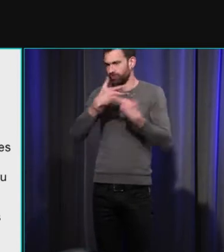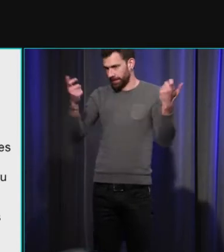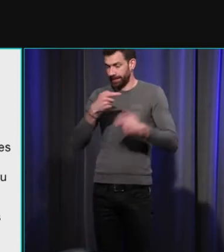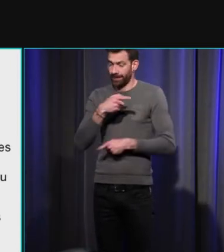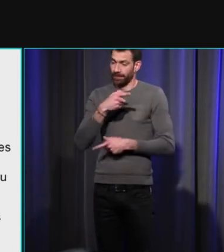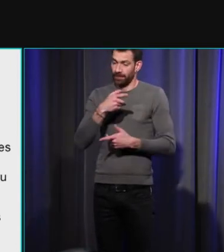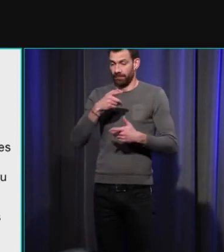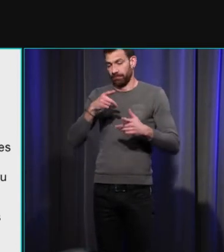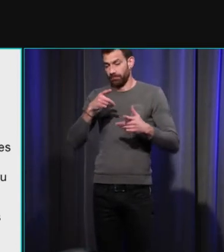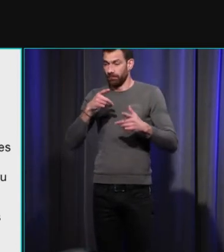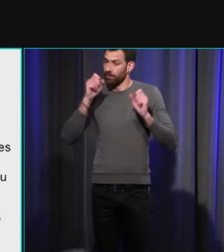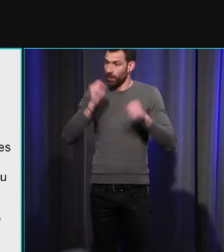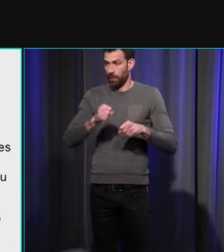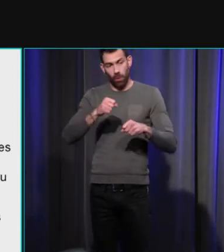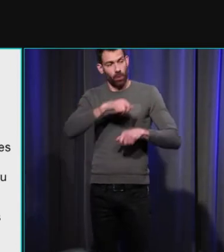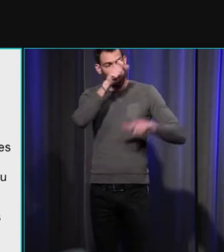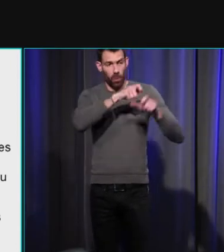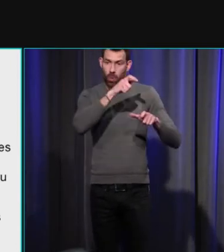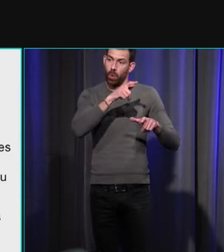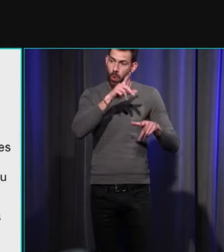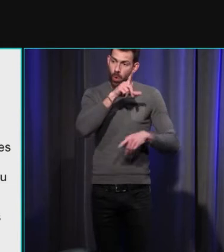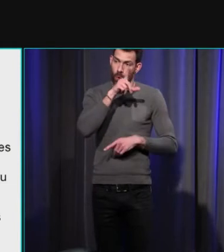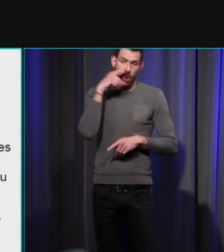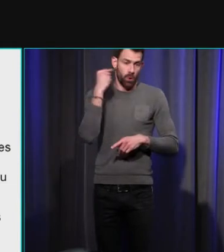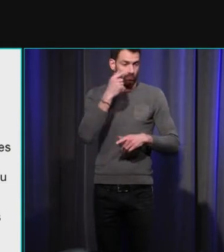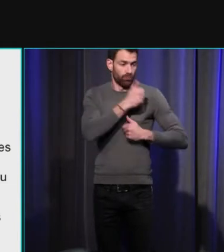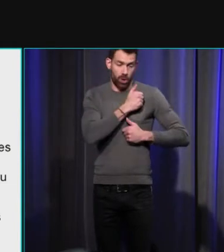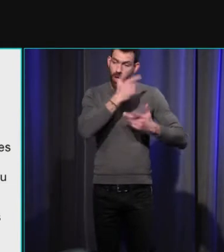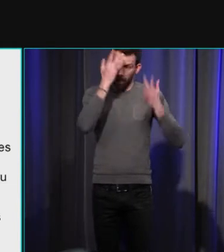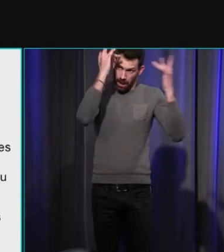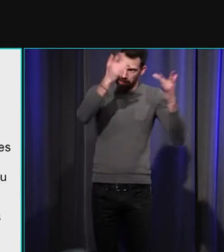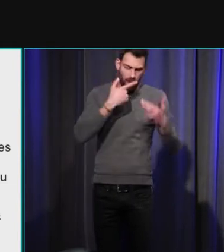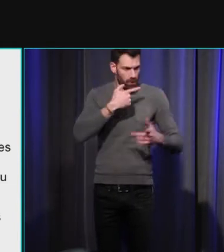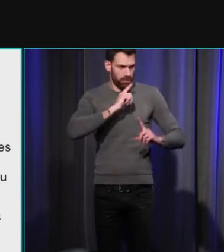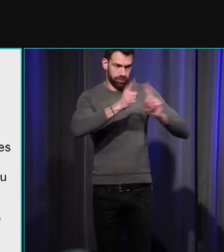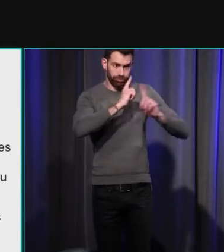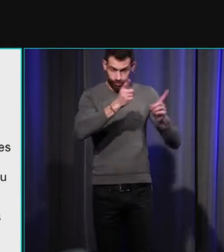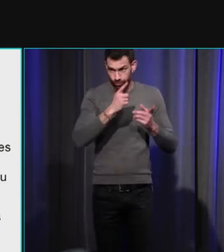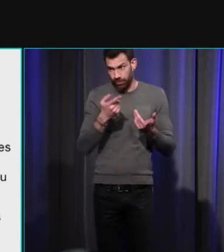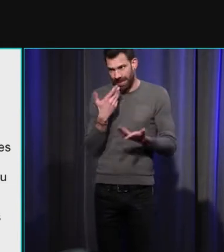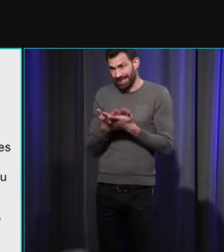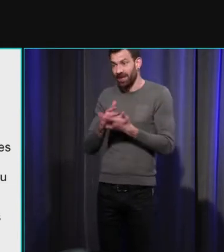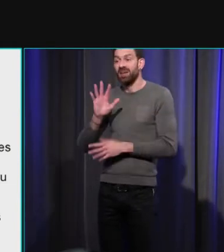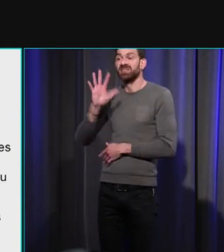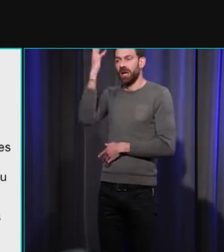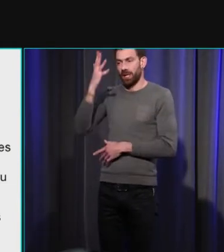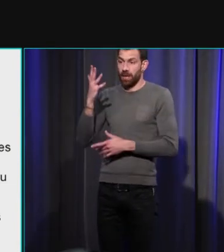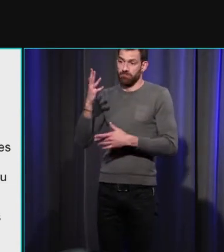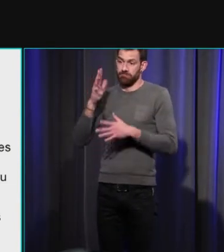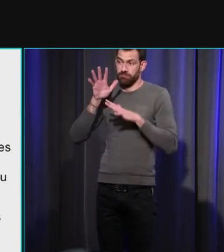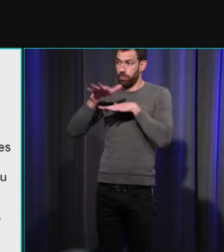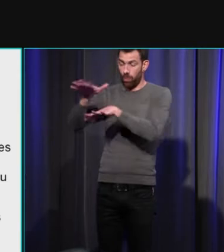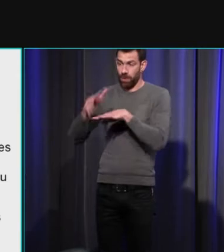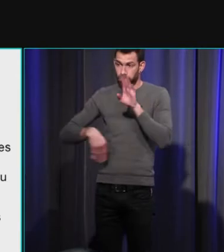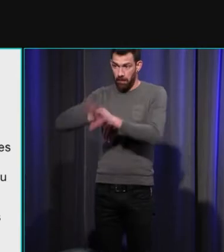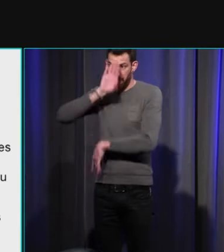des sommes beaucoup plus expérimenté que lui c'est une des causes de la faillite de la 5ème croisade en egypte en les idées